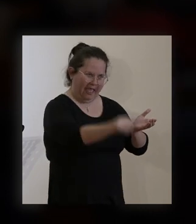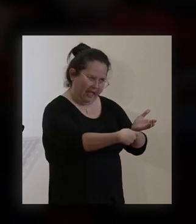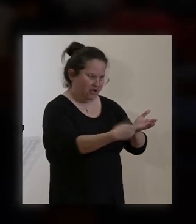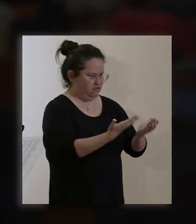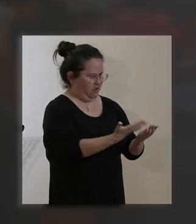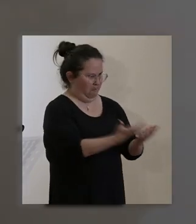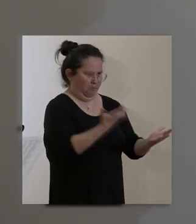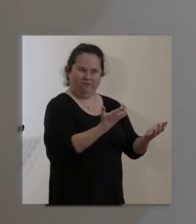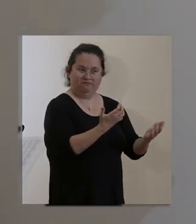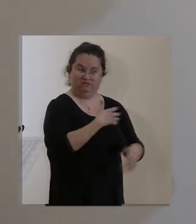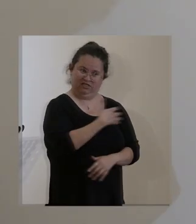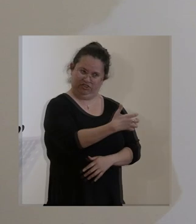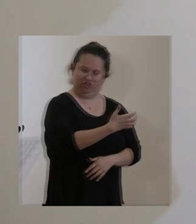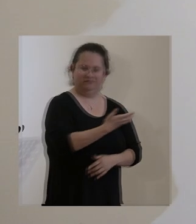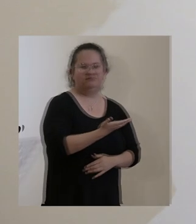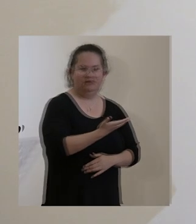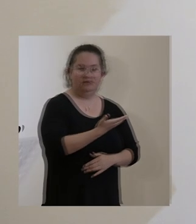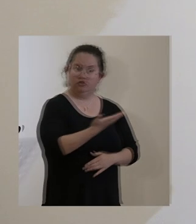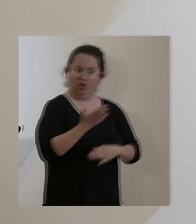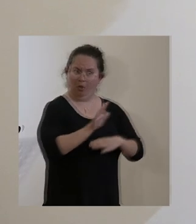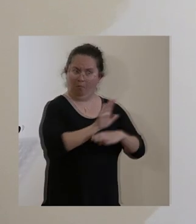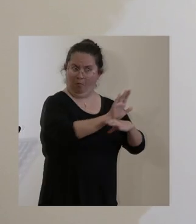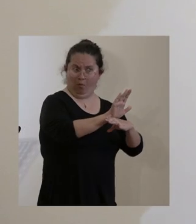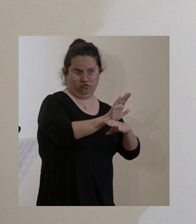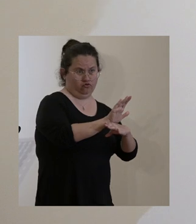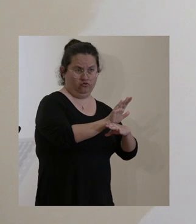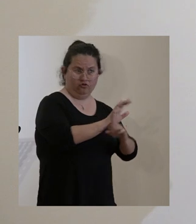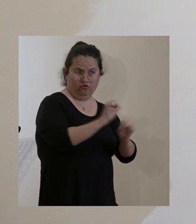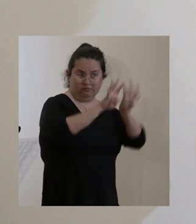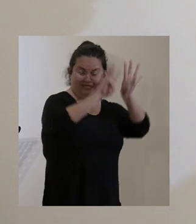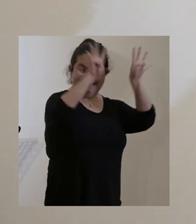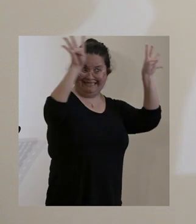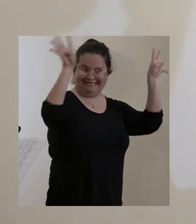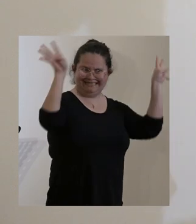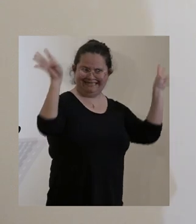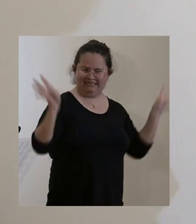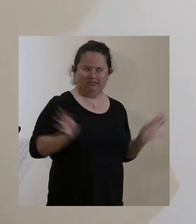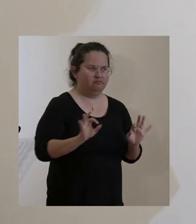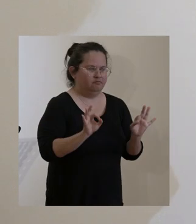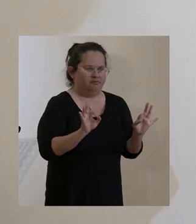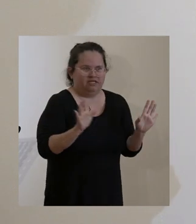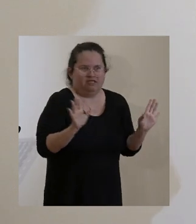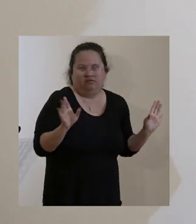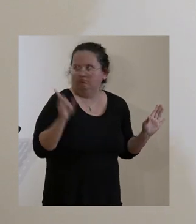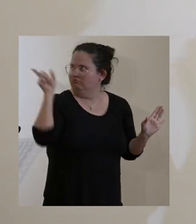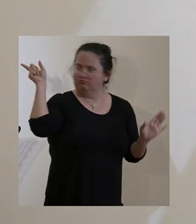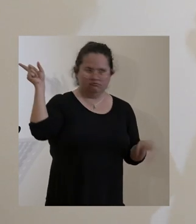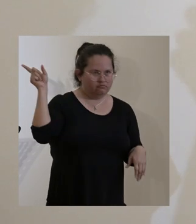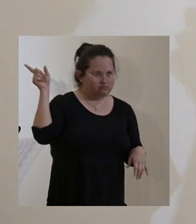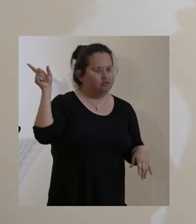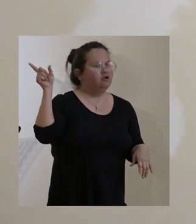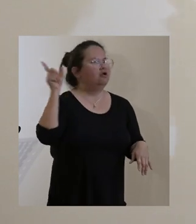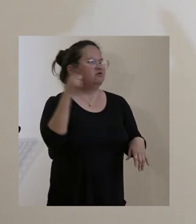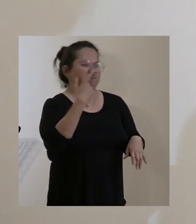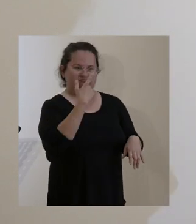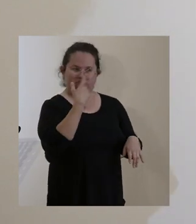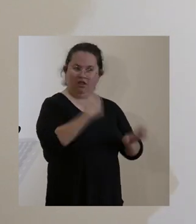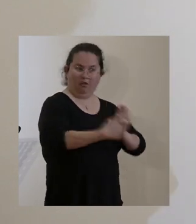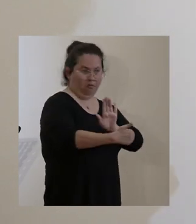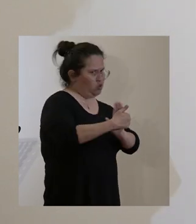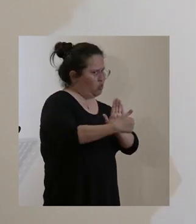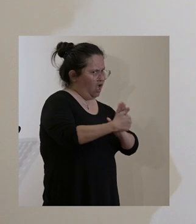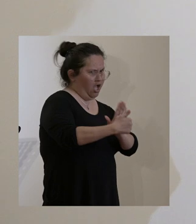richesse. Donc elle est représentée en beauté, on pourrait presque dire en majesté d'une certaine manière, du fait de cette posture, et elle est le personnage